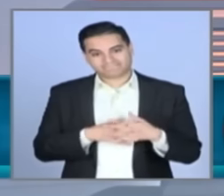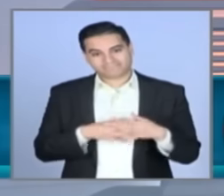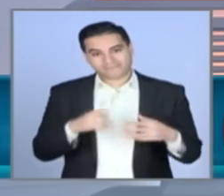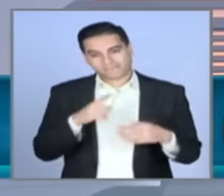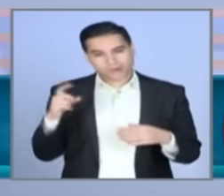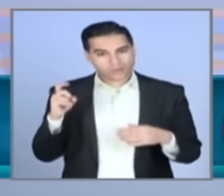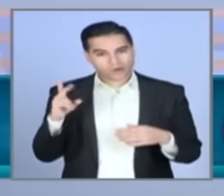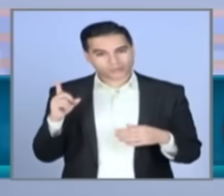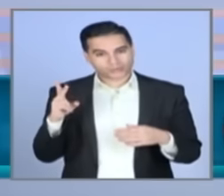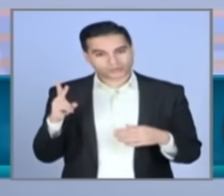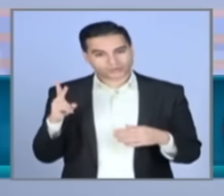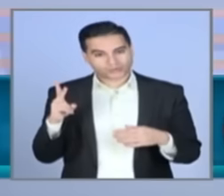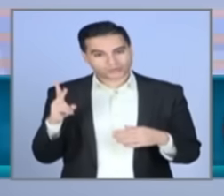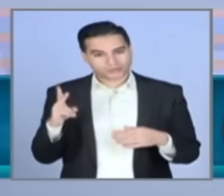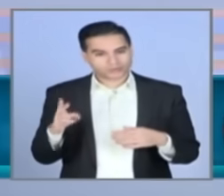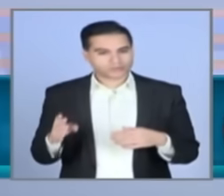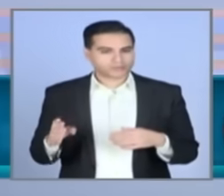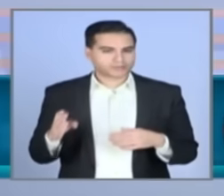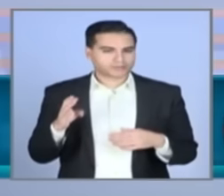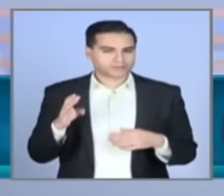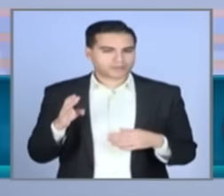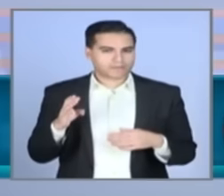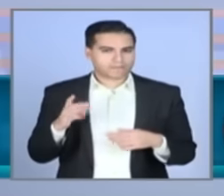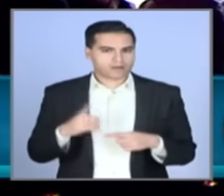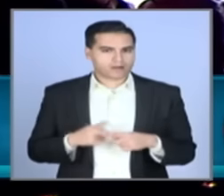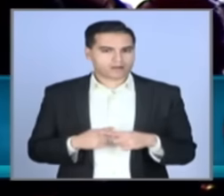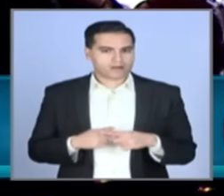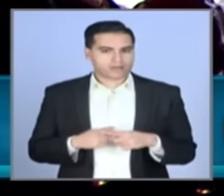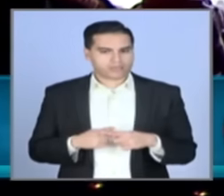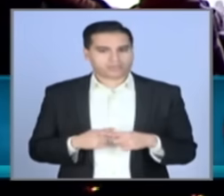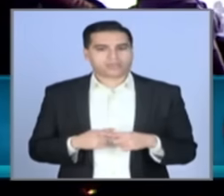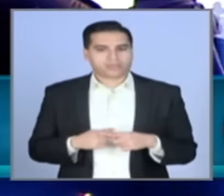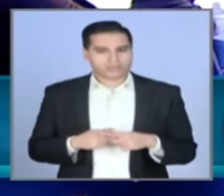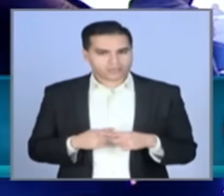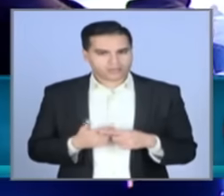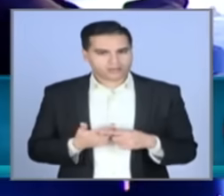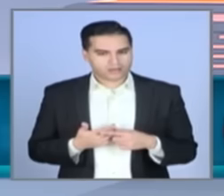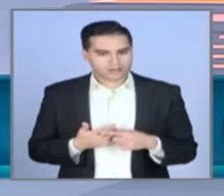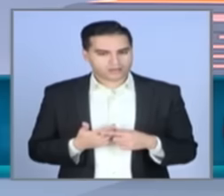مئة واحد وعشرين. مئة واحد وعشرين إجابة خاطئة.